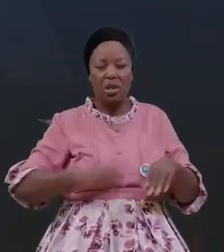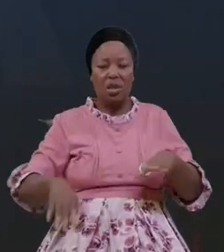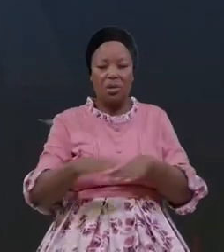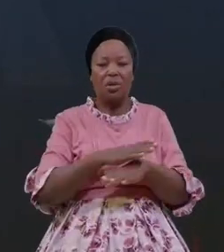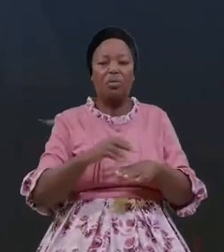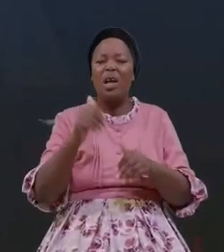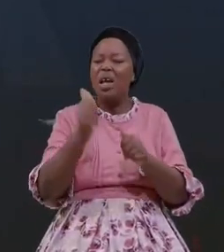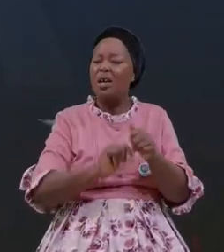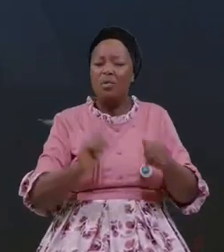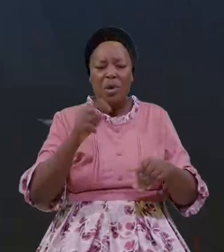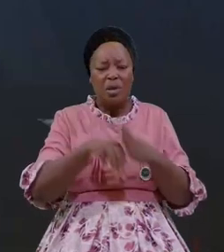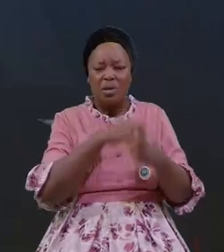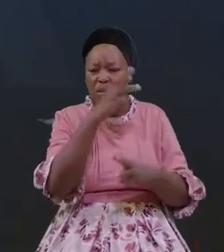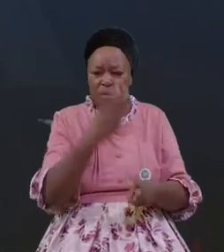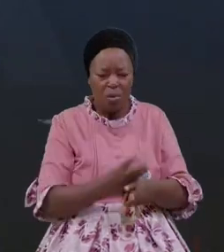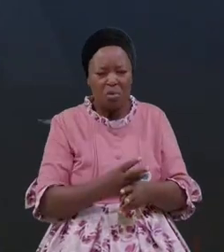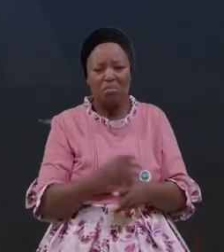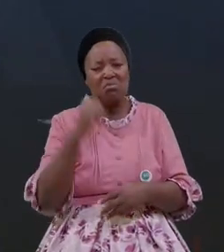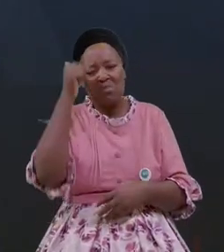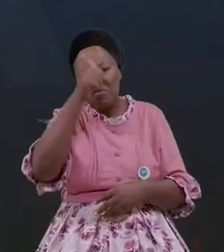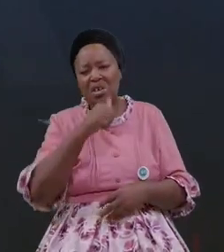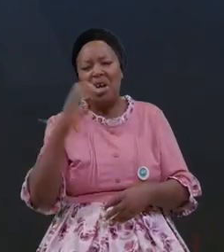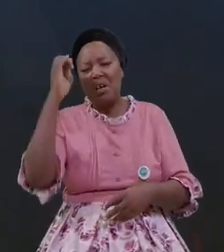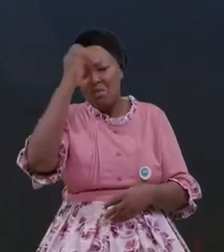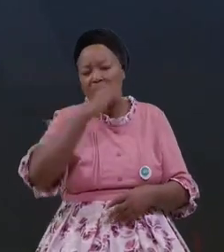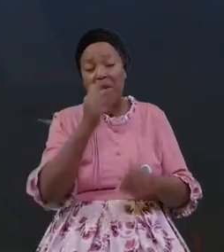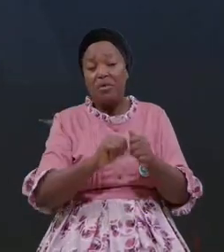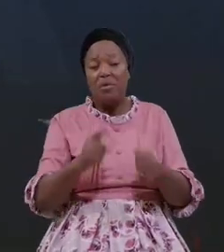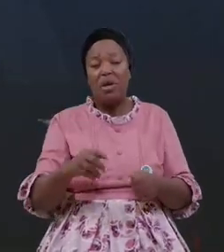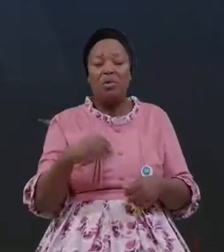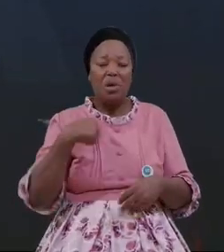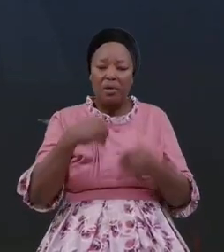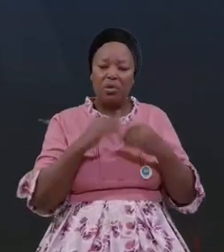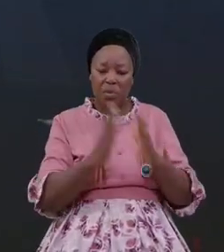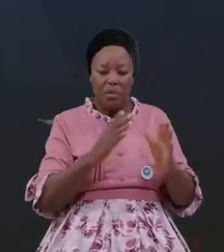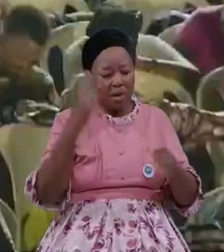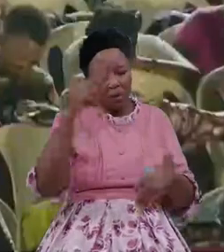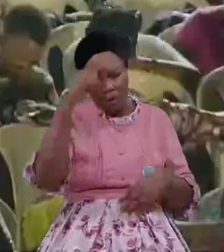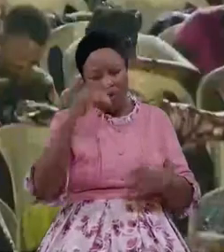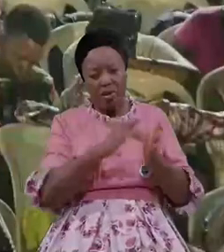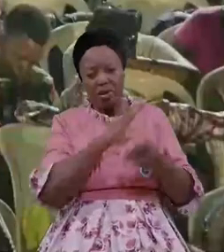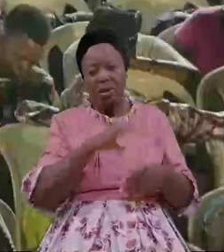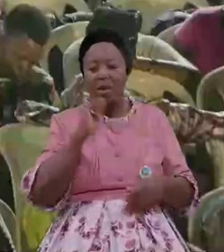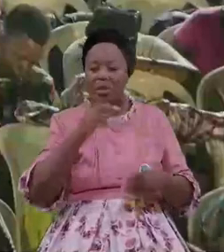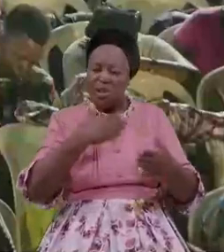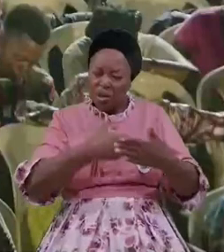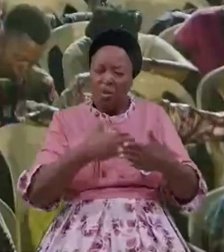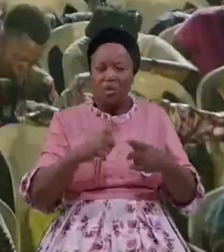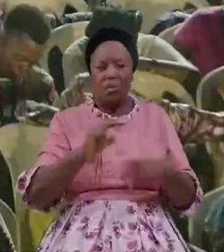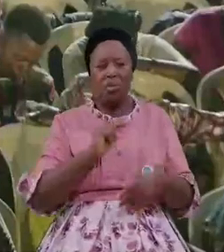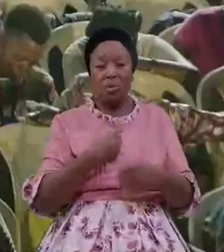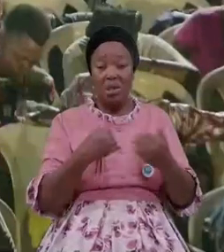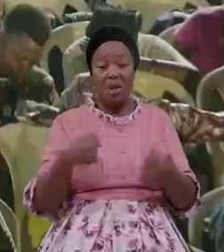hq.org Connect CZ sur le lien là pu un formulaire va